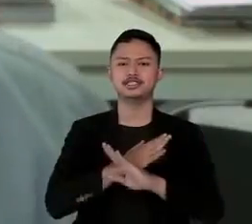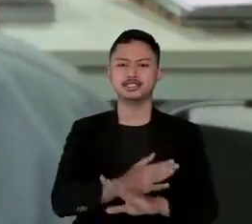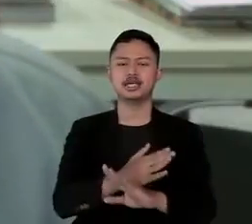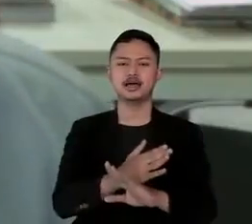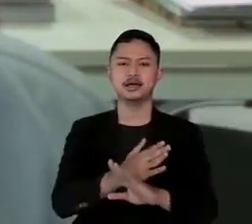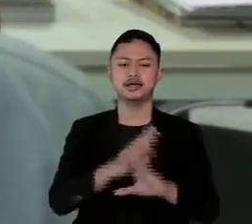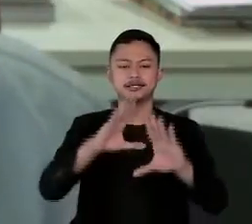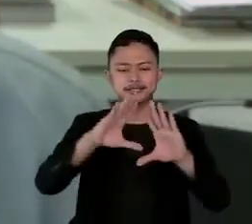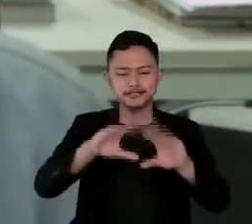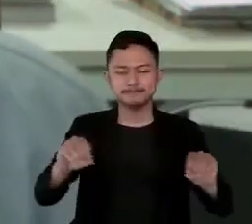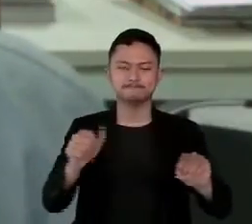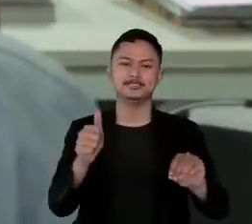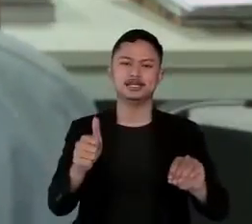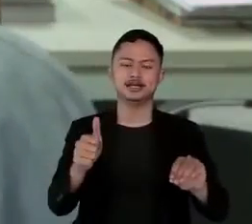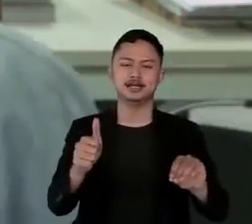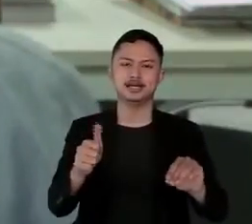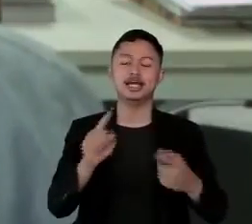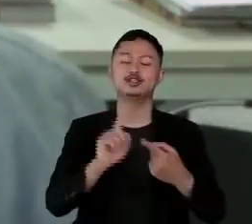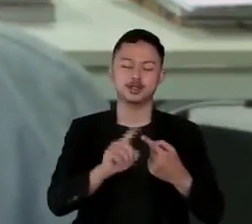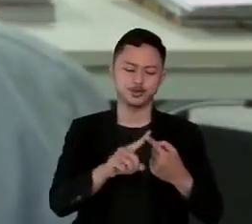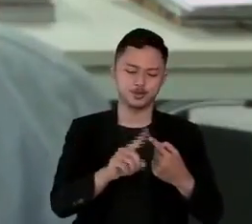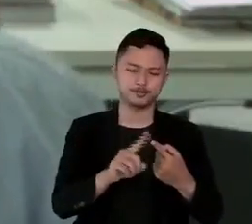apa namanya minimalisir